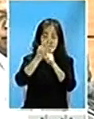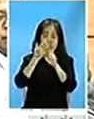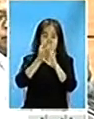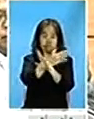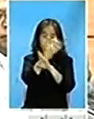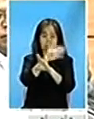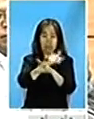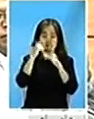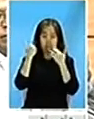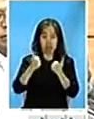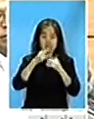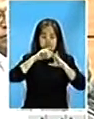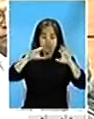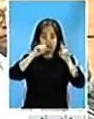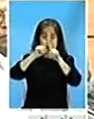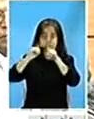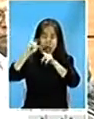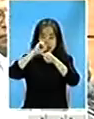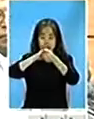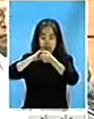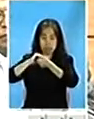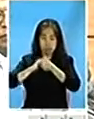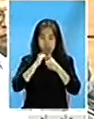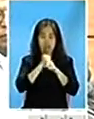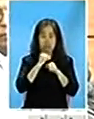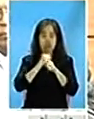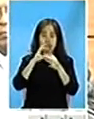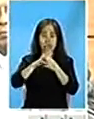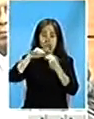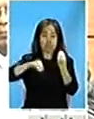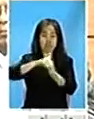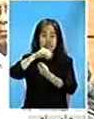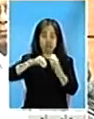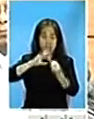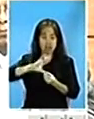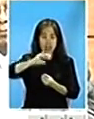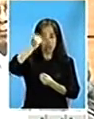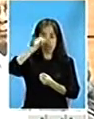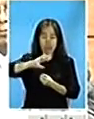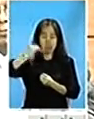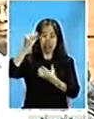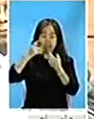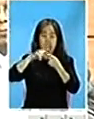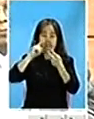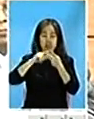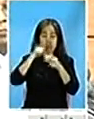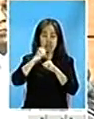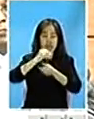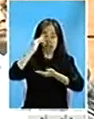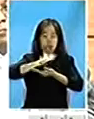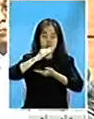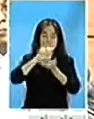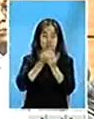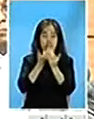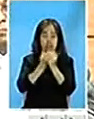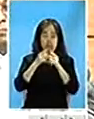าลต้องร่วมมือกันในการกระตุ้นเศรษฐกิจคือพูดง่ายๆมีการพิมพ์เงินออกมาใช้เพื่อที่จะกระตุ้นเศรษฐกิ